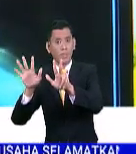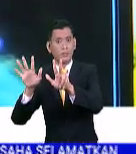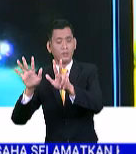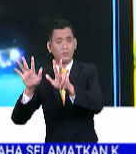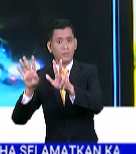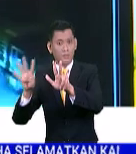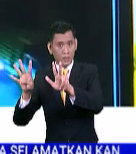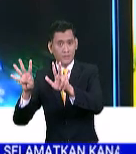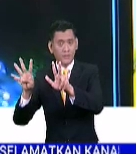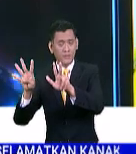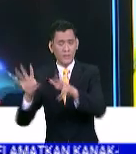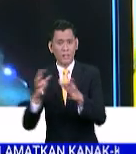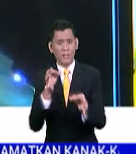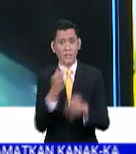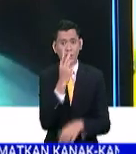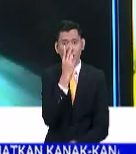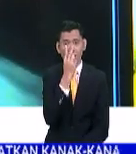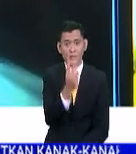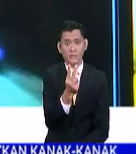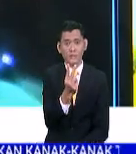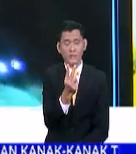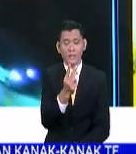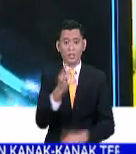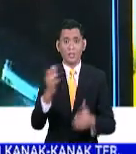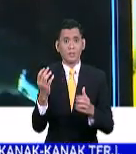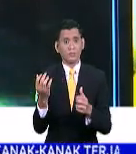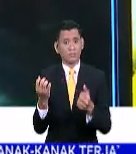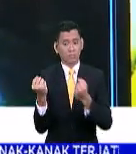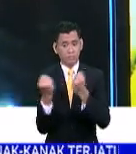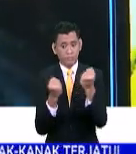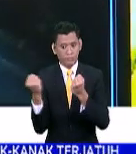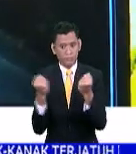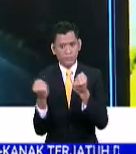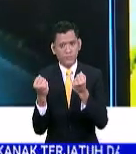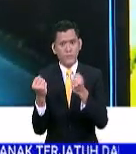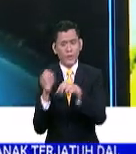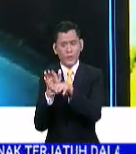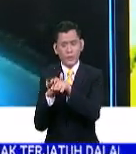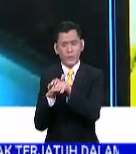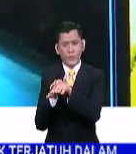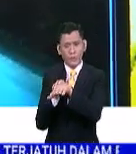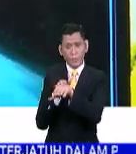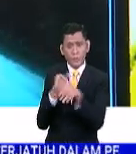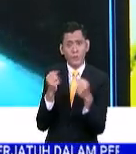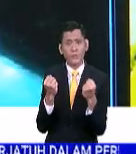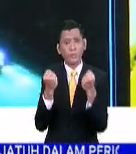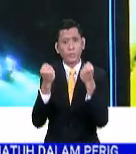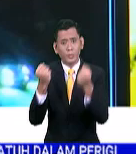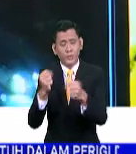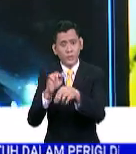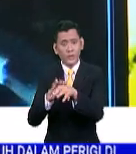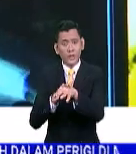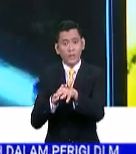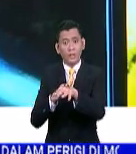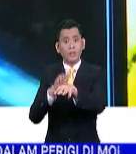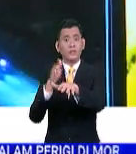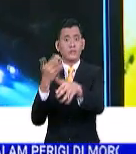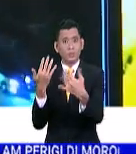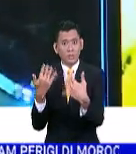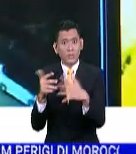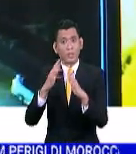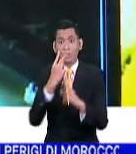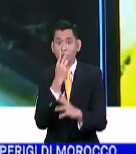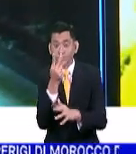dapat disaksikan, kenderaan sudah pun bergerak mulai perlahan dan pertambahan kenderaan itu